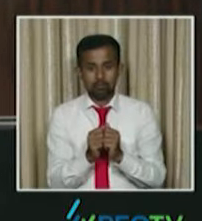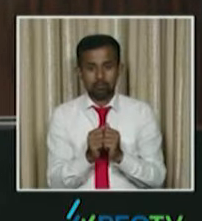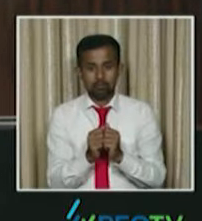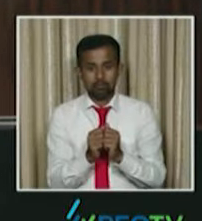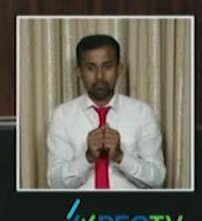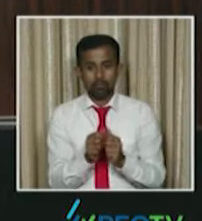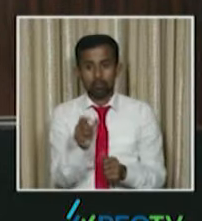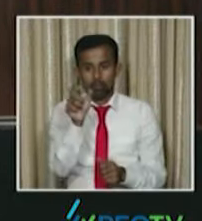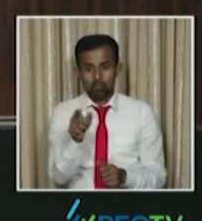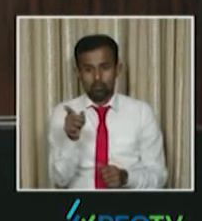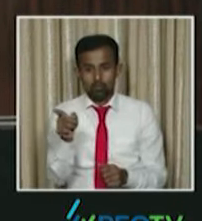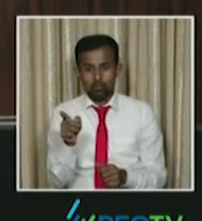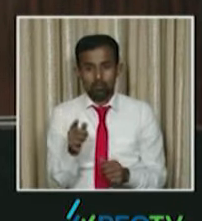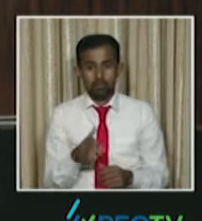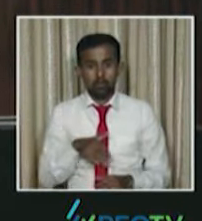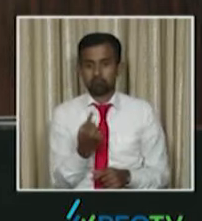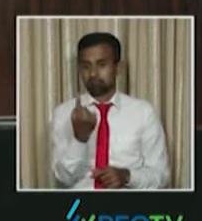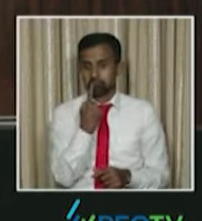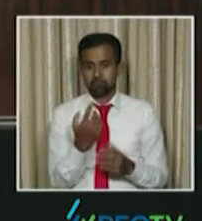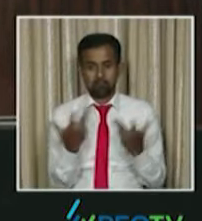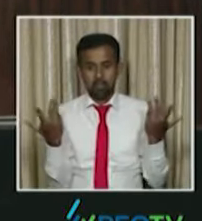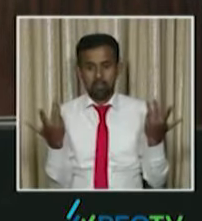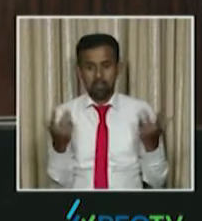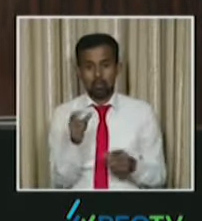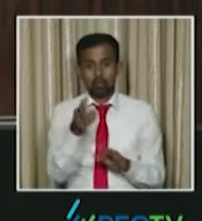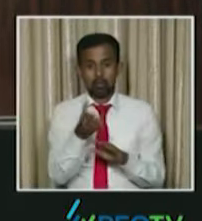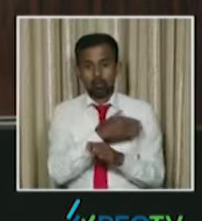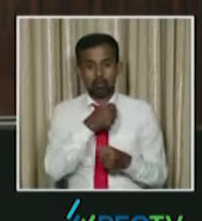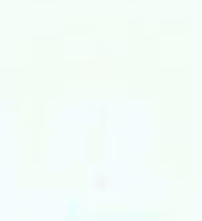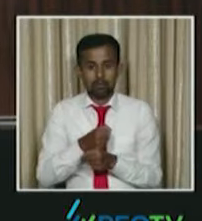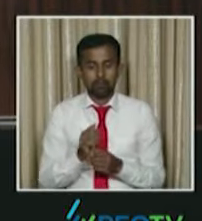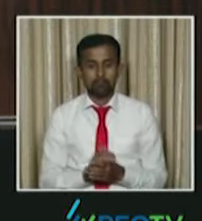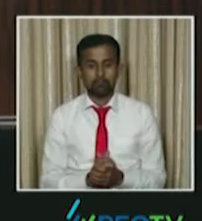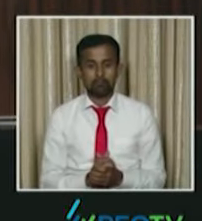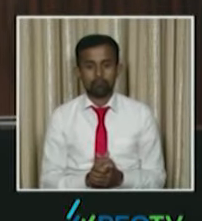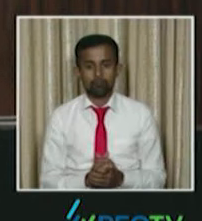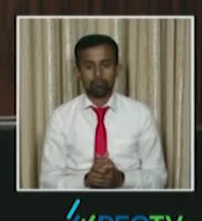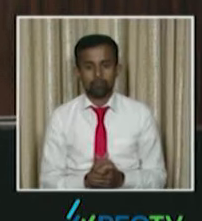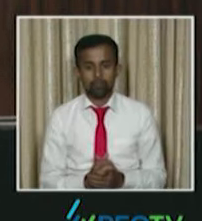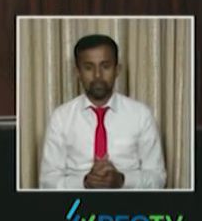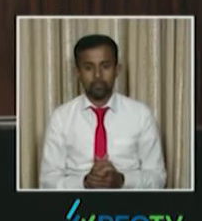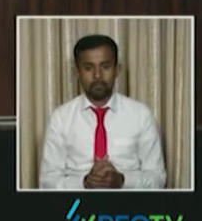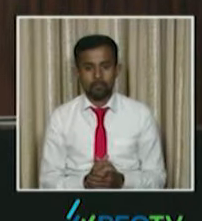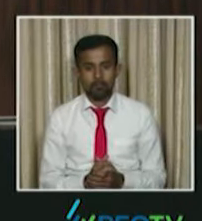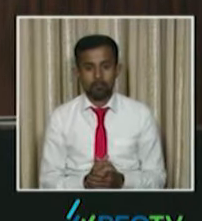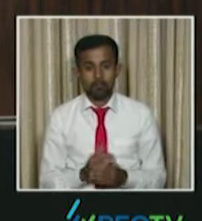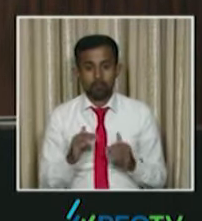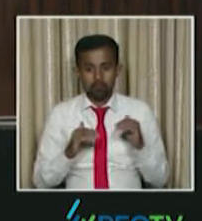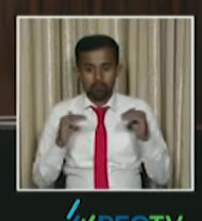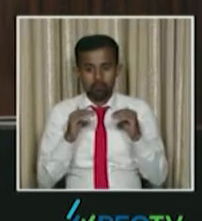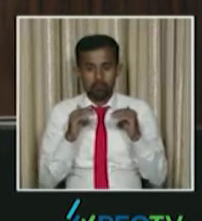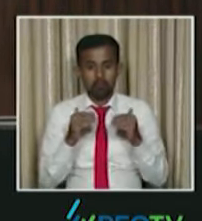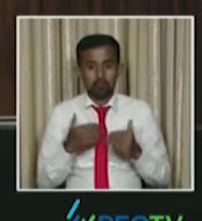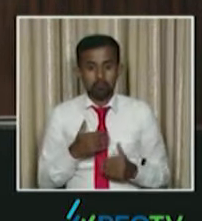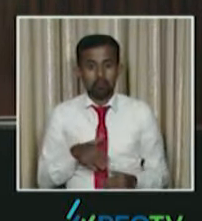දෙන්න. ඔබතුමා මට මෙතන මුලාසනයට නියෝග කරන්න එපා. ඔබතුමාට කලින් ගාමිණී වලේබඩ මන්තුමා ඉන්නවා. බැලන්ස් කරන්න ඔබතුමා නෙමෙයි